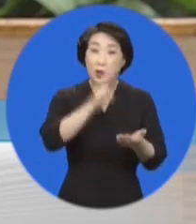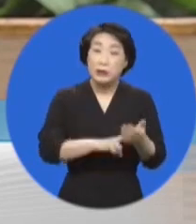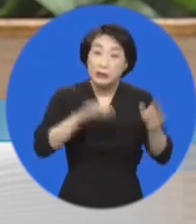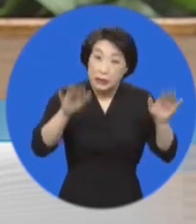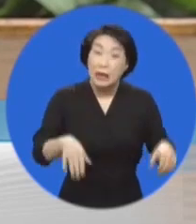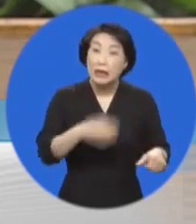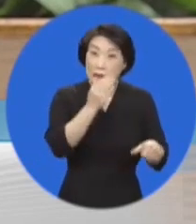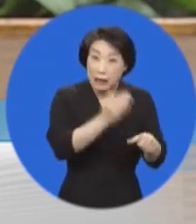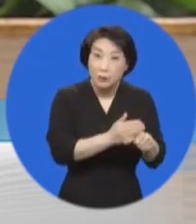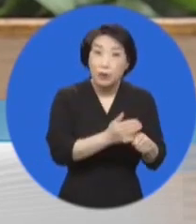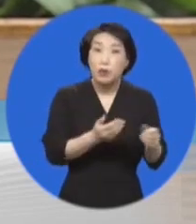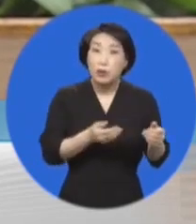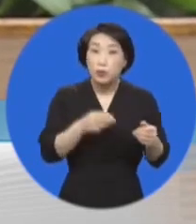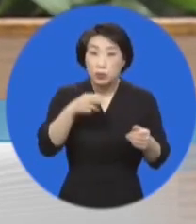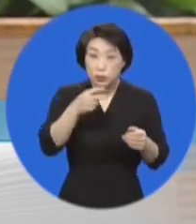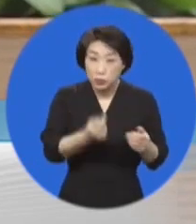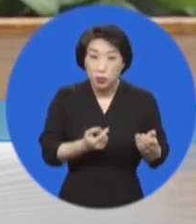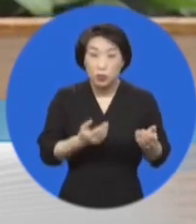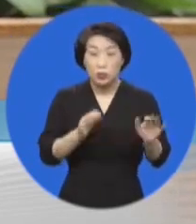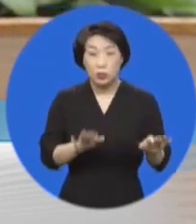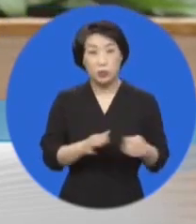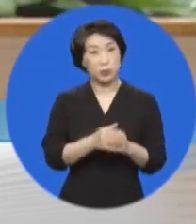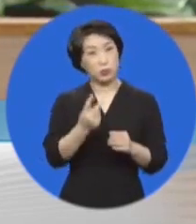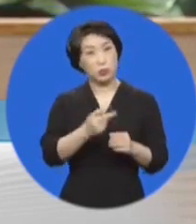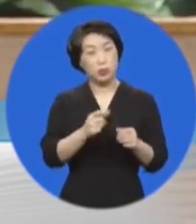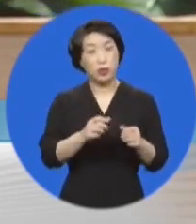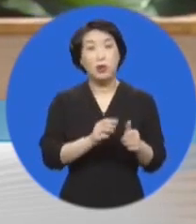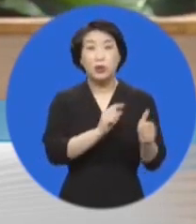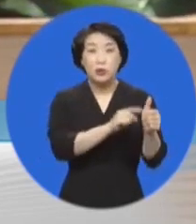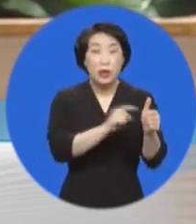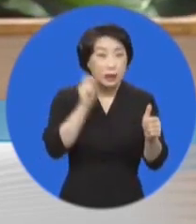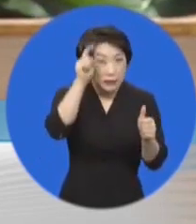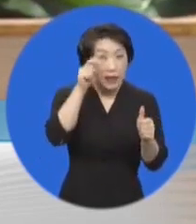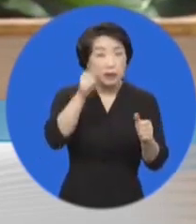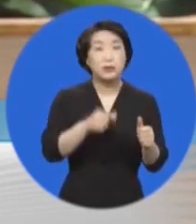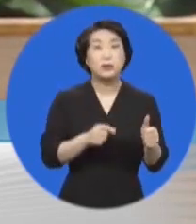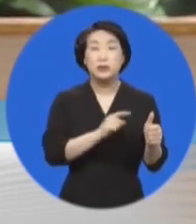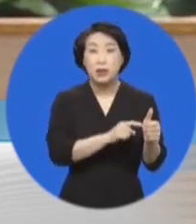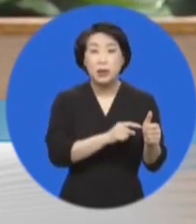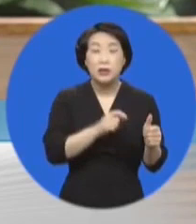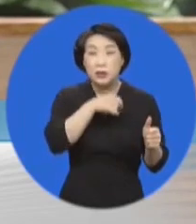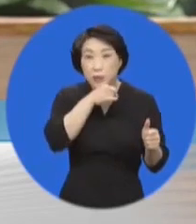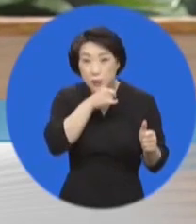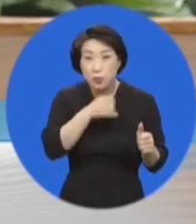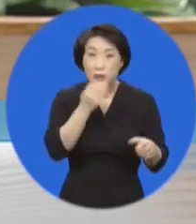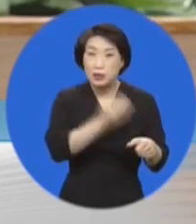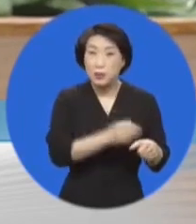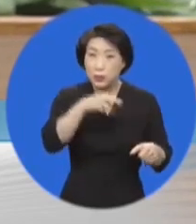비둘기를 잡아도 그리고 수양을 잡고 수염소를 잡아도